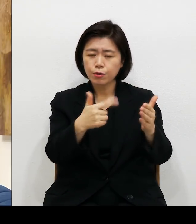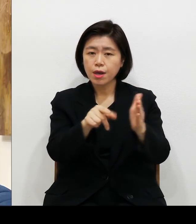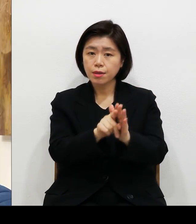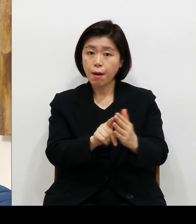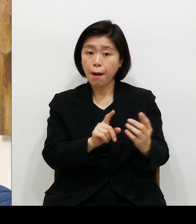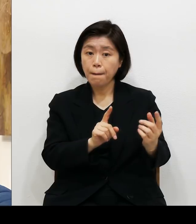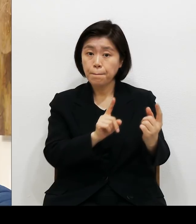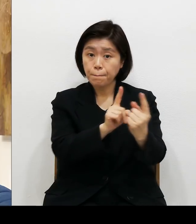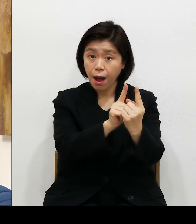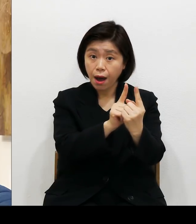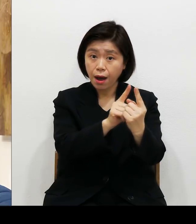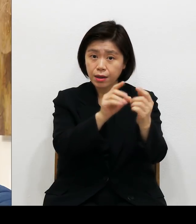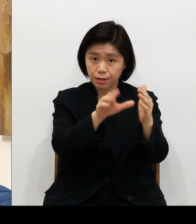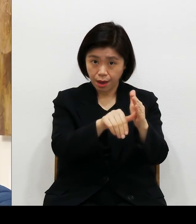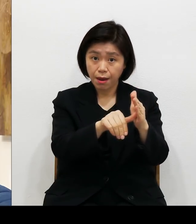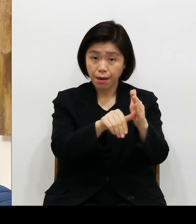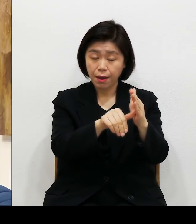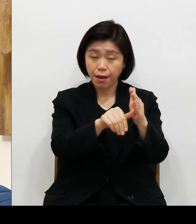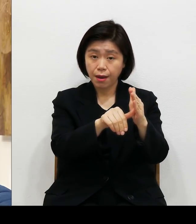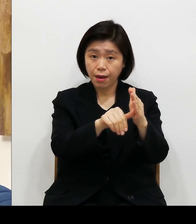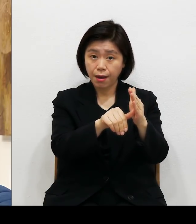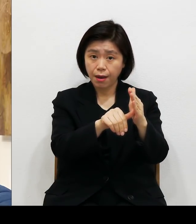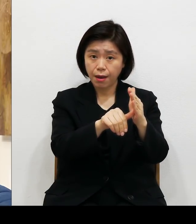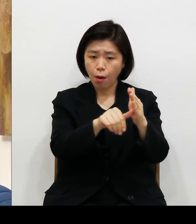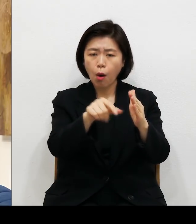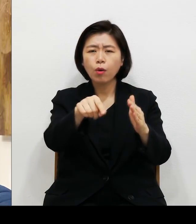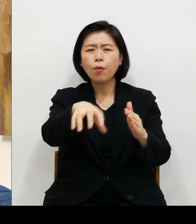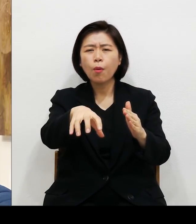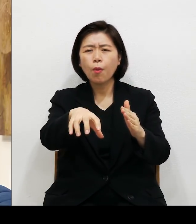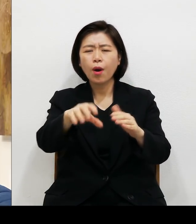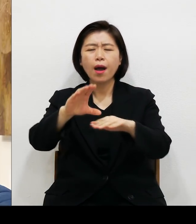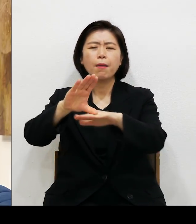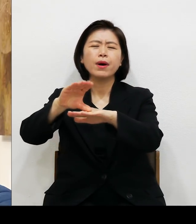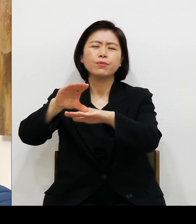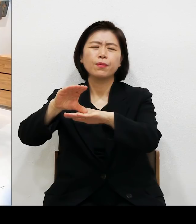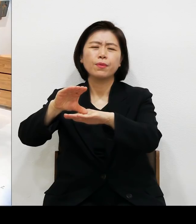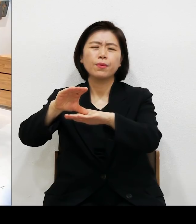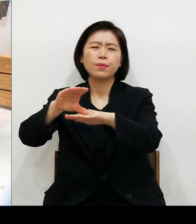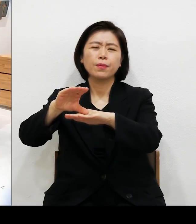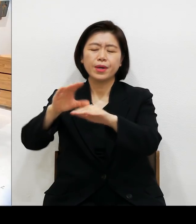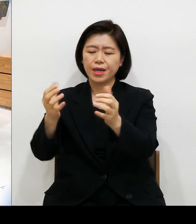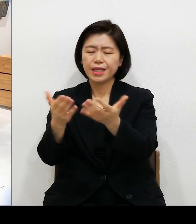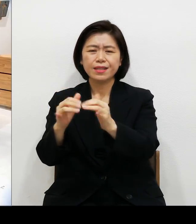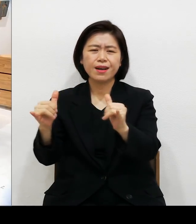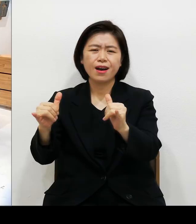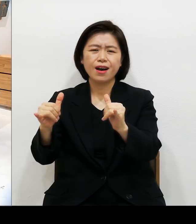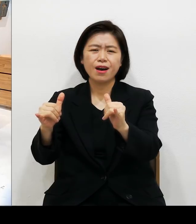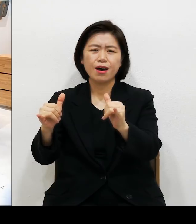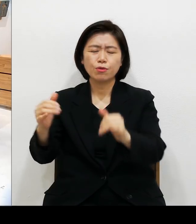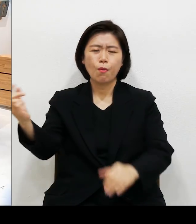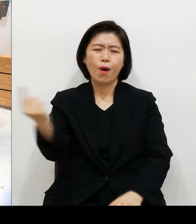서류를 제출하러 법률구조공단을 가려고 딱 갔더니 그 법률구조공단 앞에 그